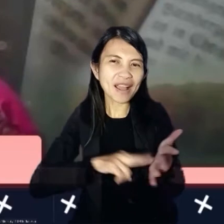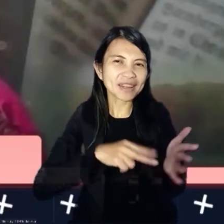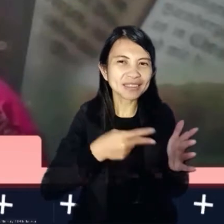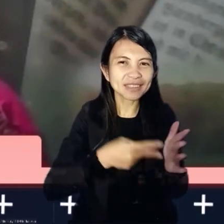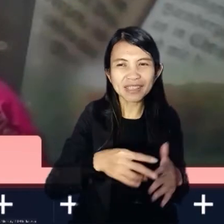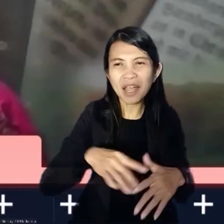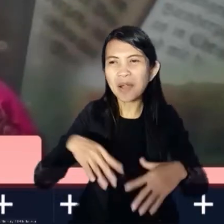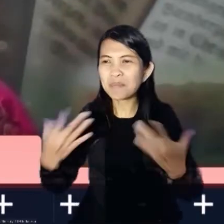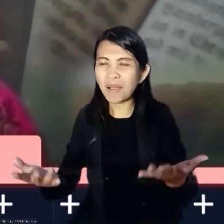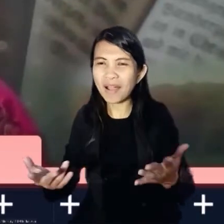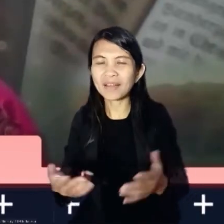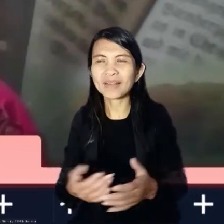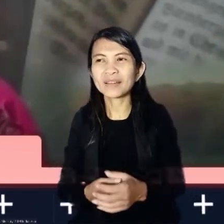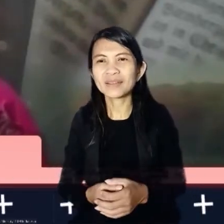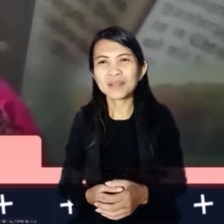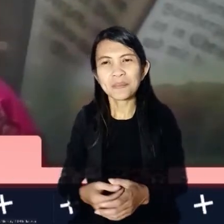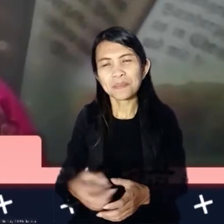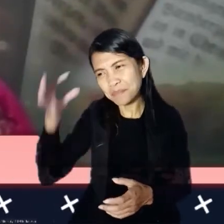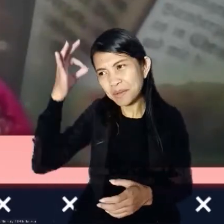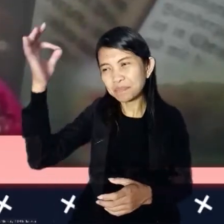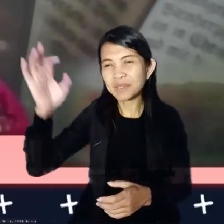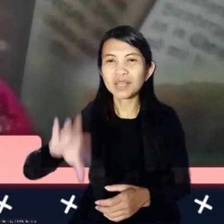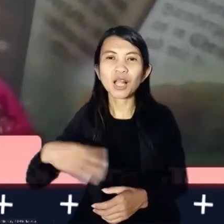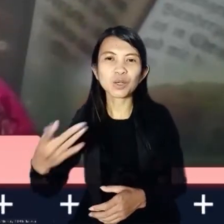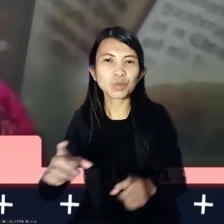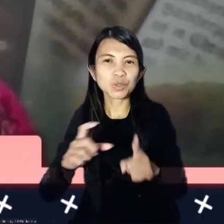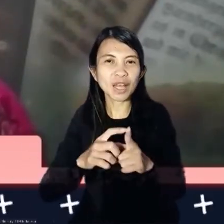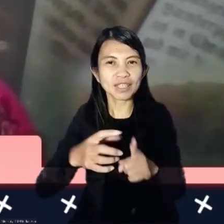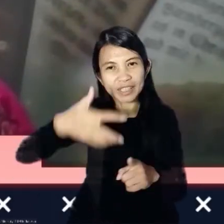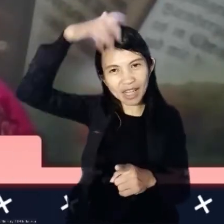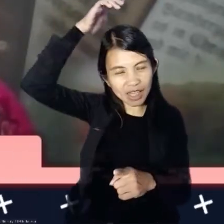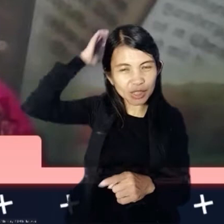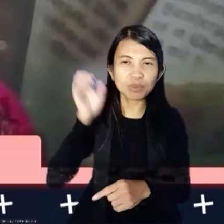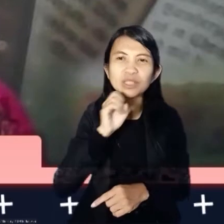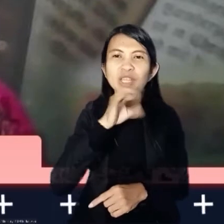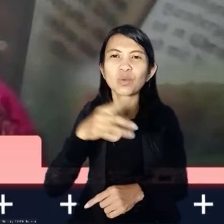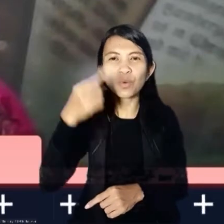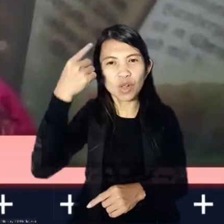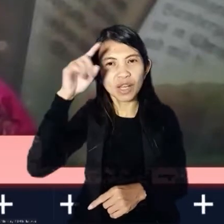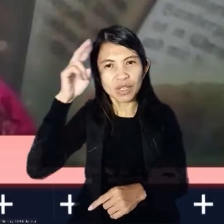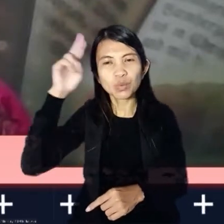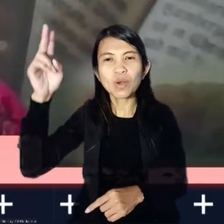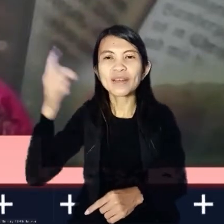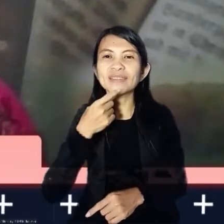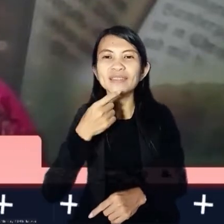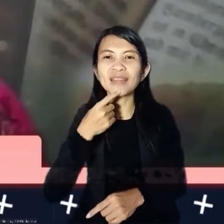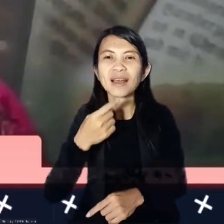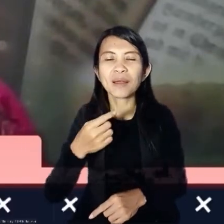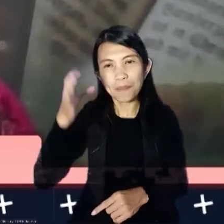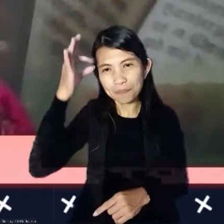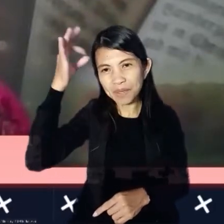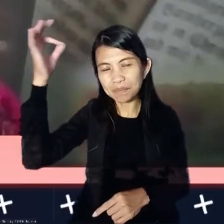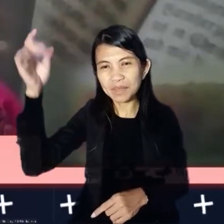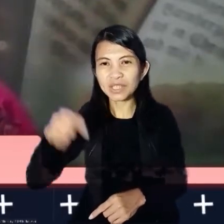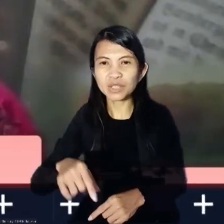diberitahukan oleh Tuhan tentang mimpi itu lalu kemudian Ia juga